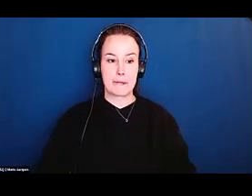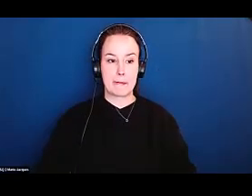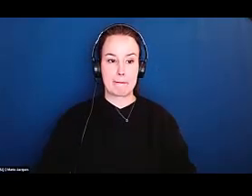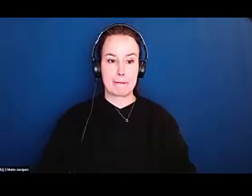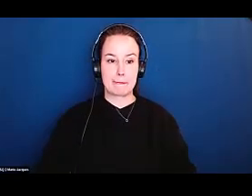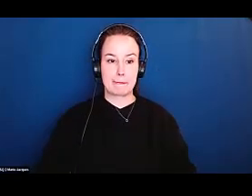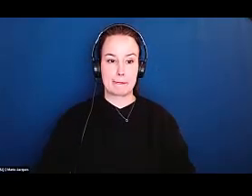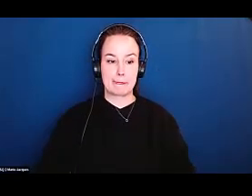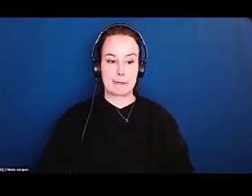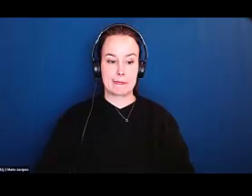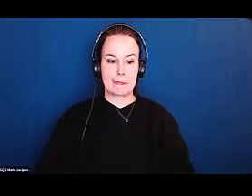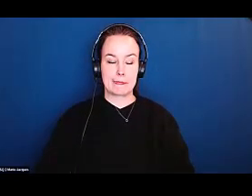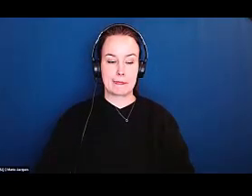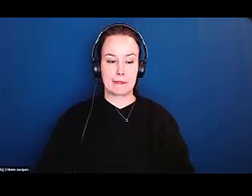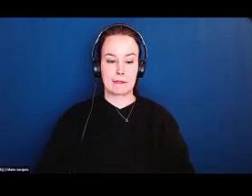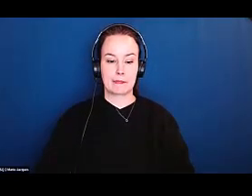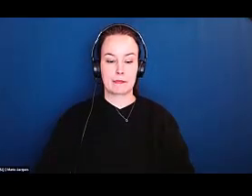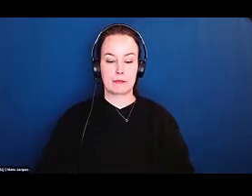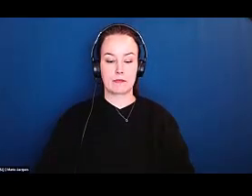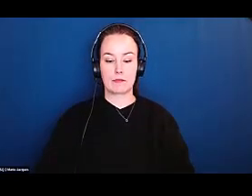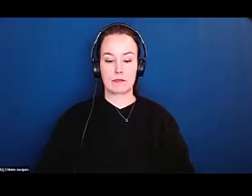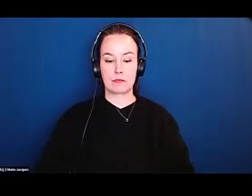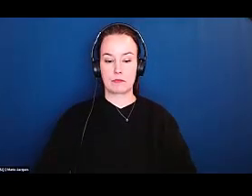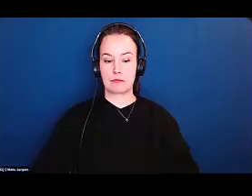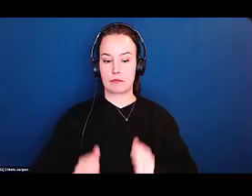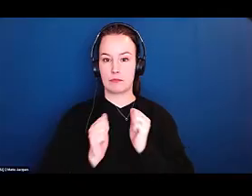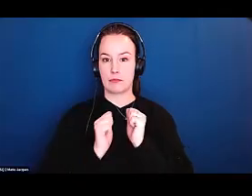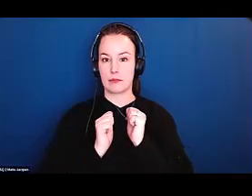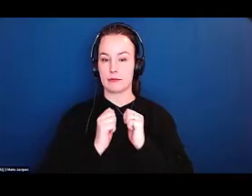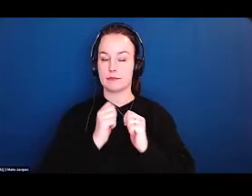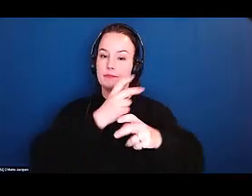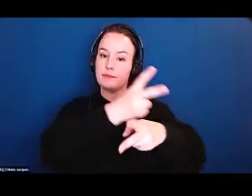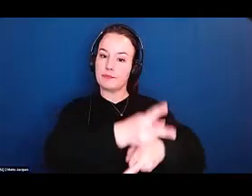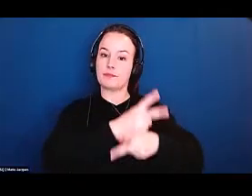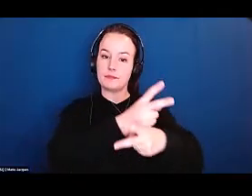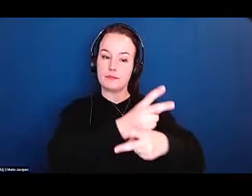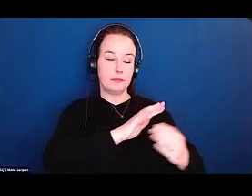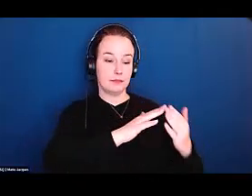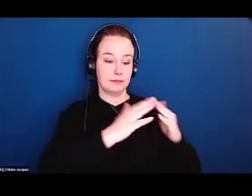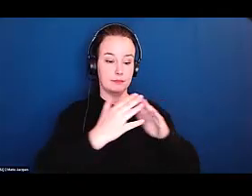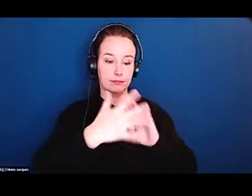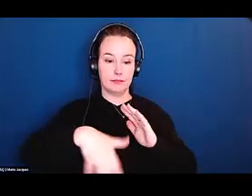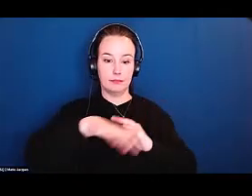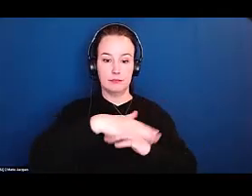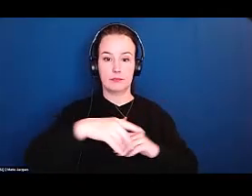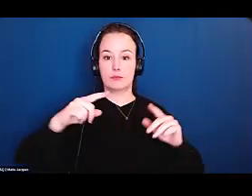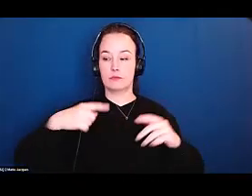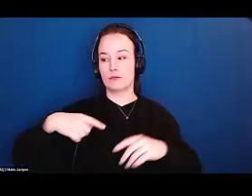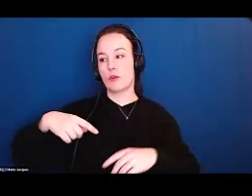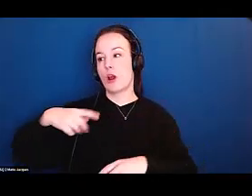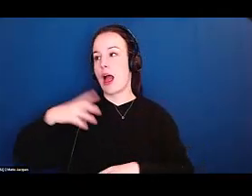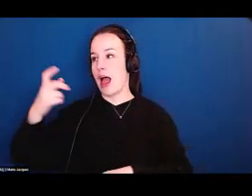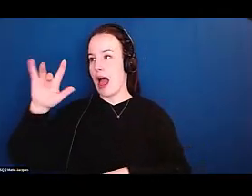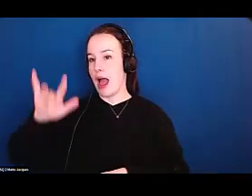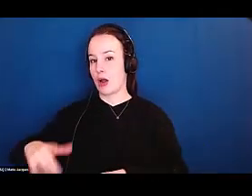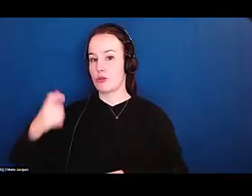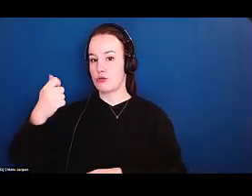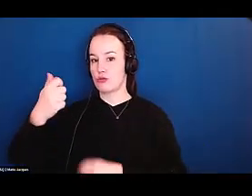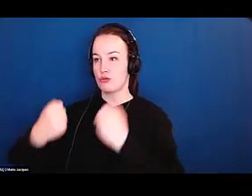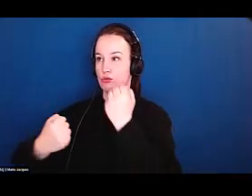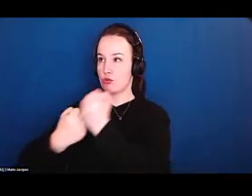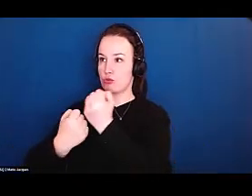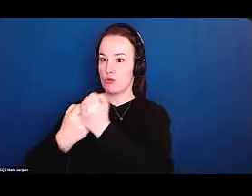Alors, avec les soins communautaires, nous avons réussi, grâce à des subventions,